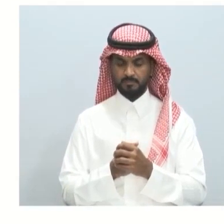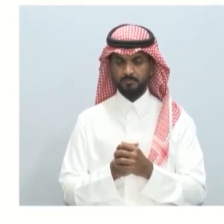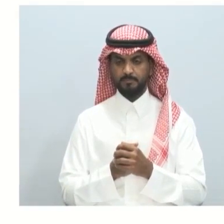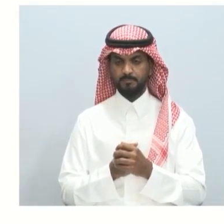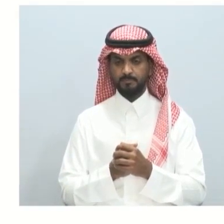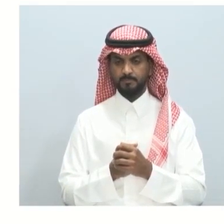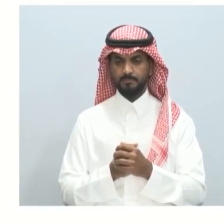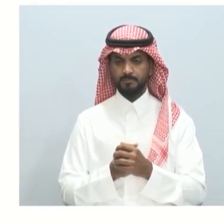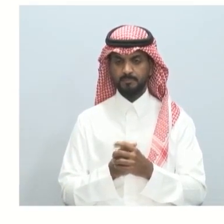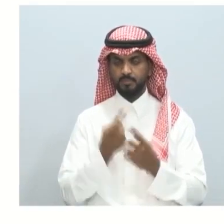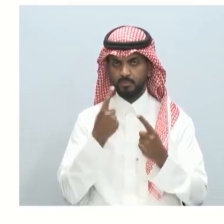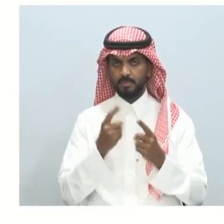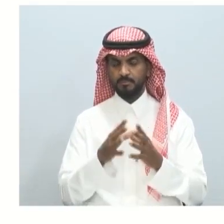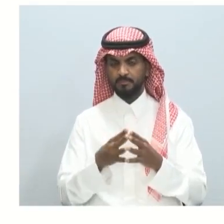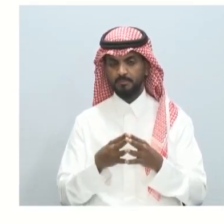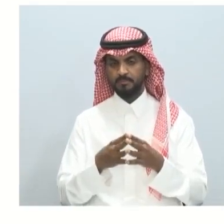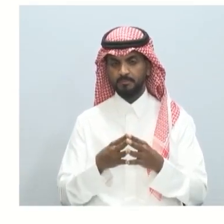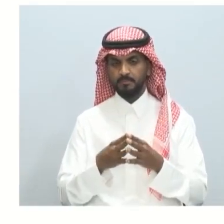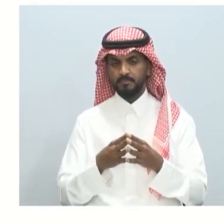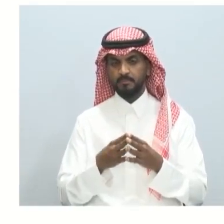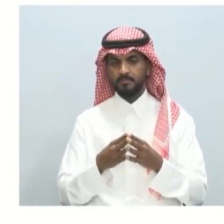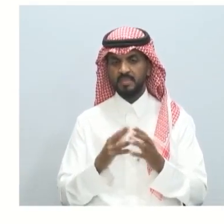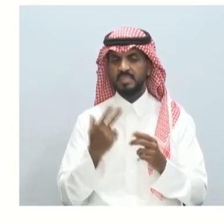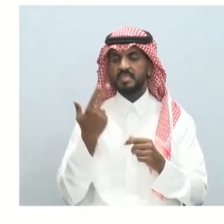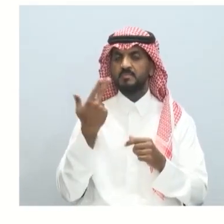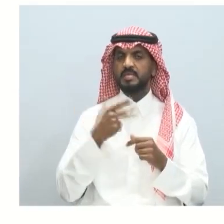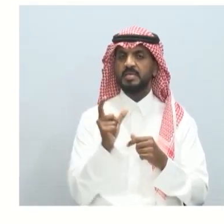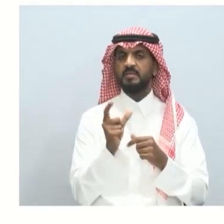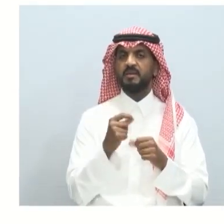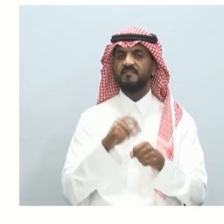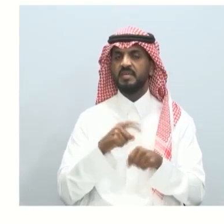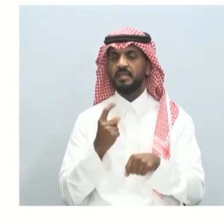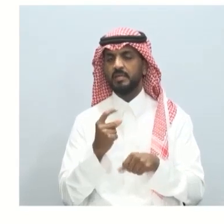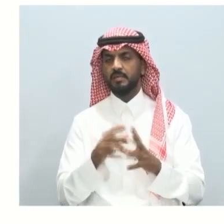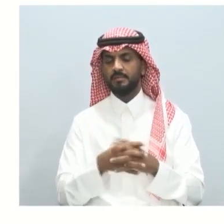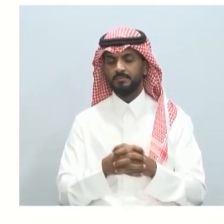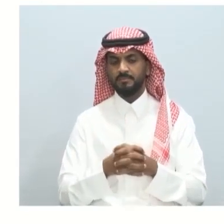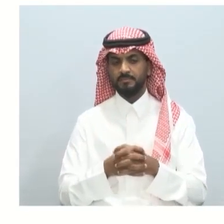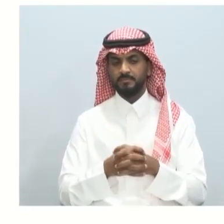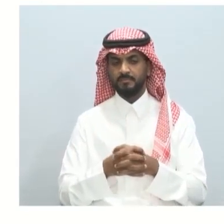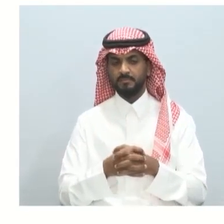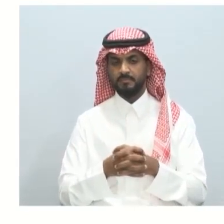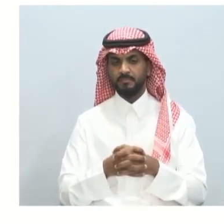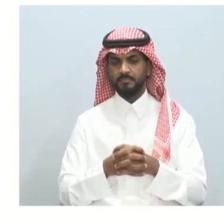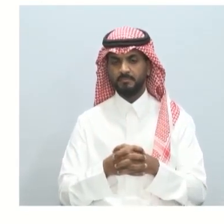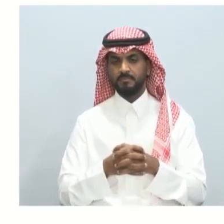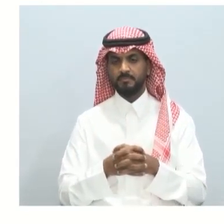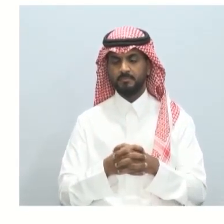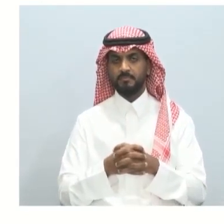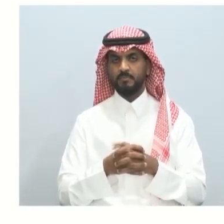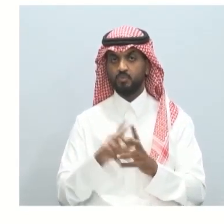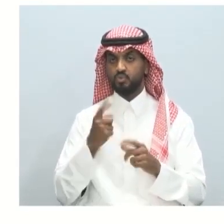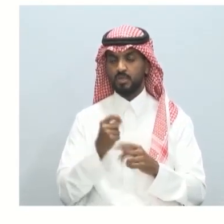كانت جميل نقول مثلا 80 كلمه في الدقيقه 80 كلمه في الدقيقه هنا في السرعه